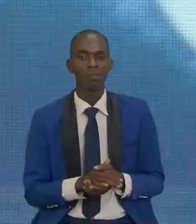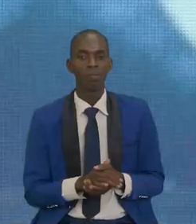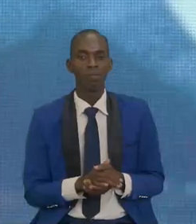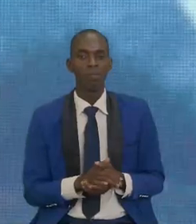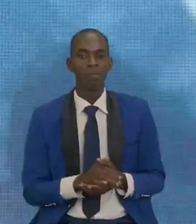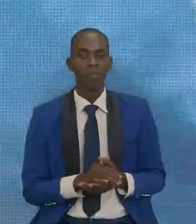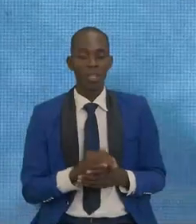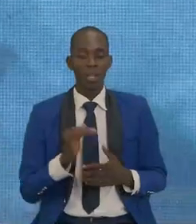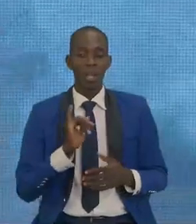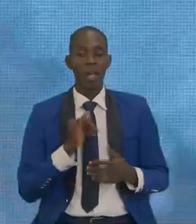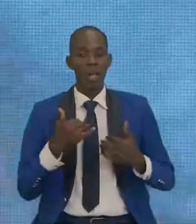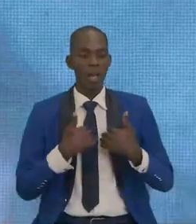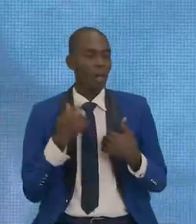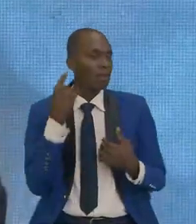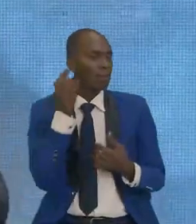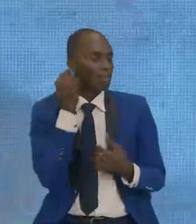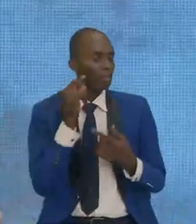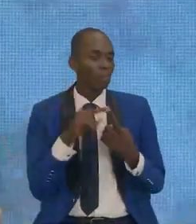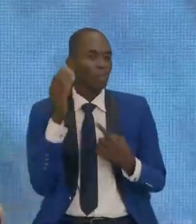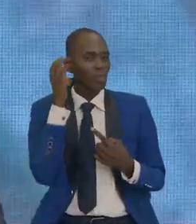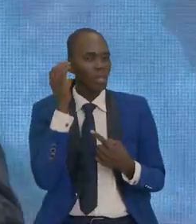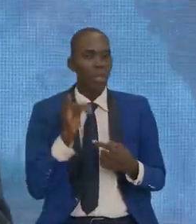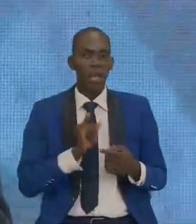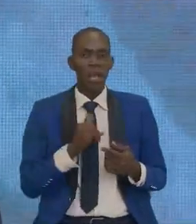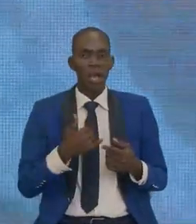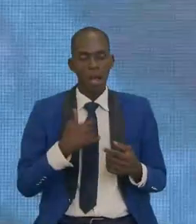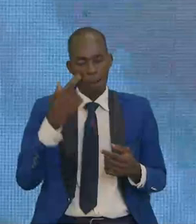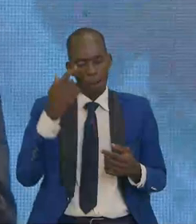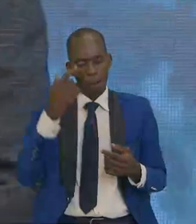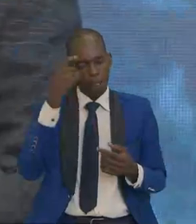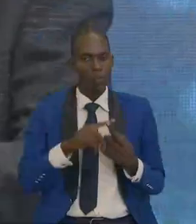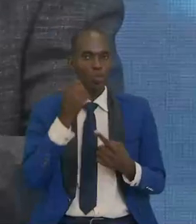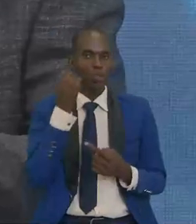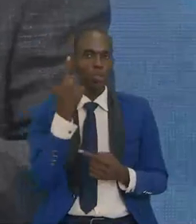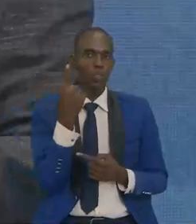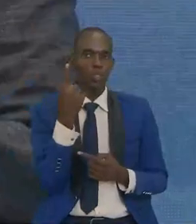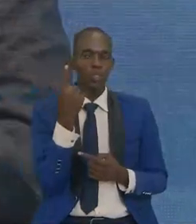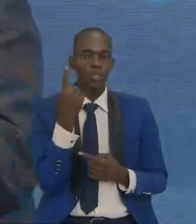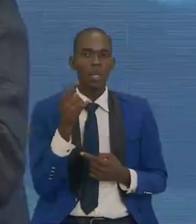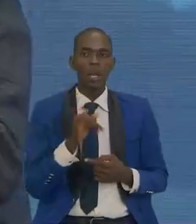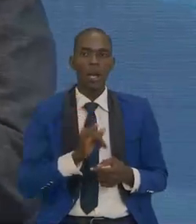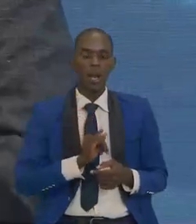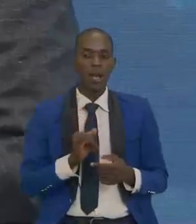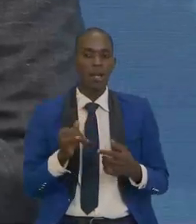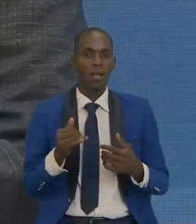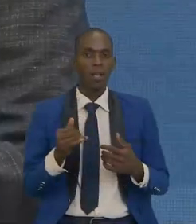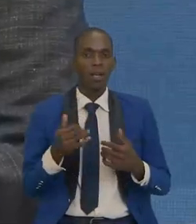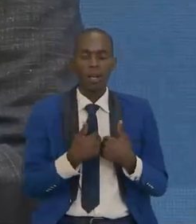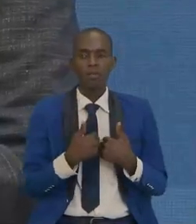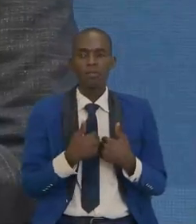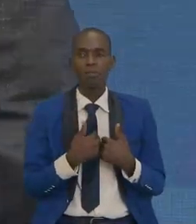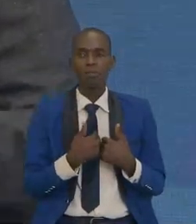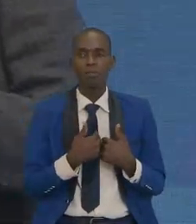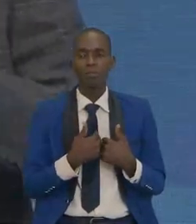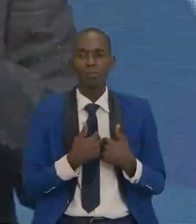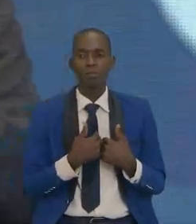pour échanger contre ceux qui n'ont pas. J'ai des oreilles pour entendre. Oui, j'ai l'esprit,